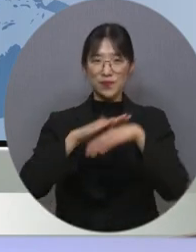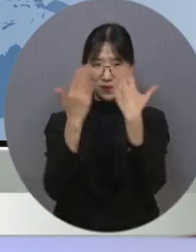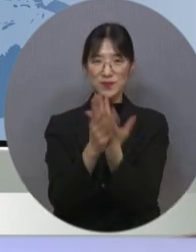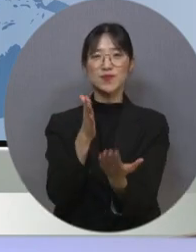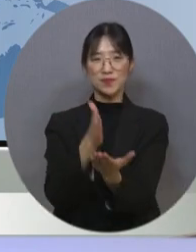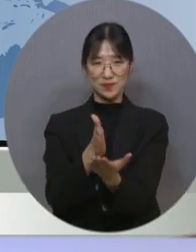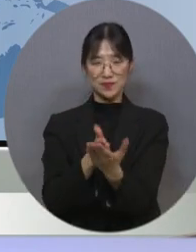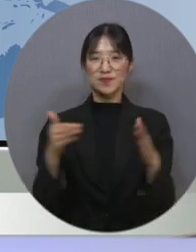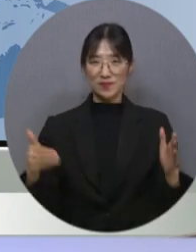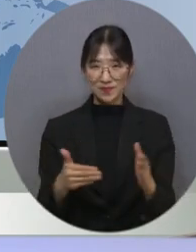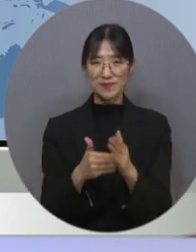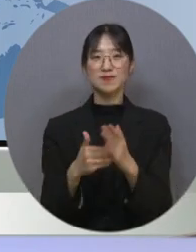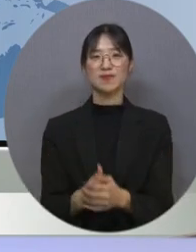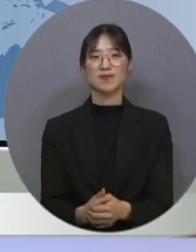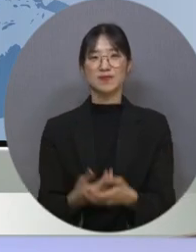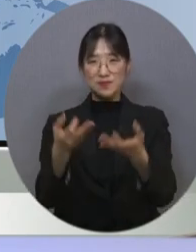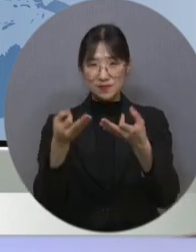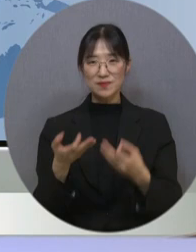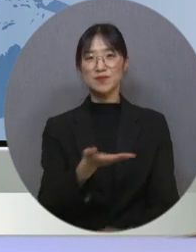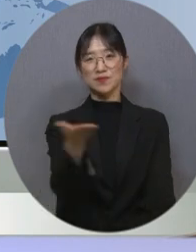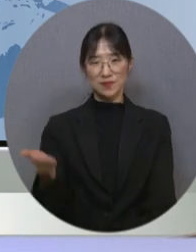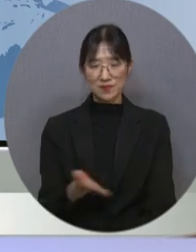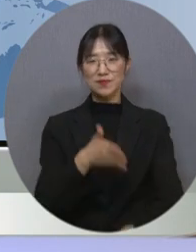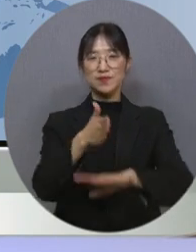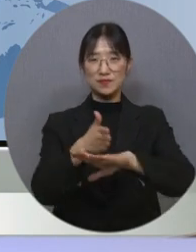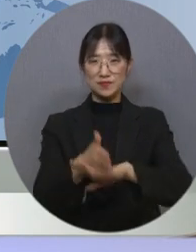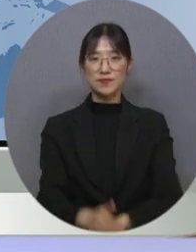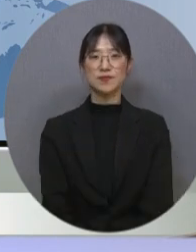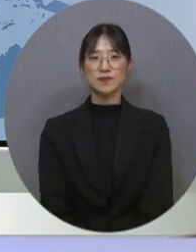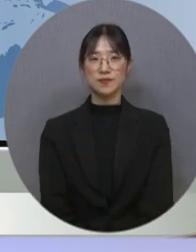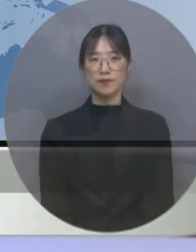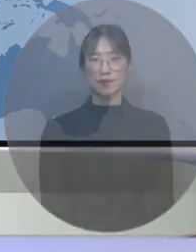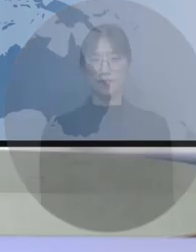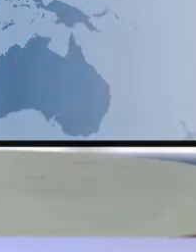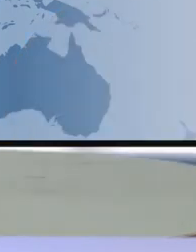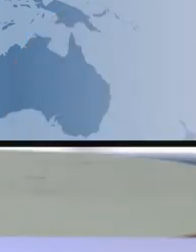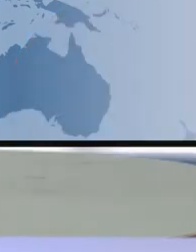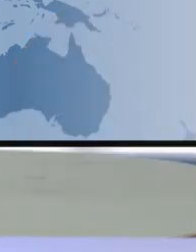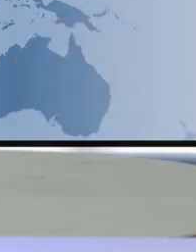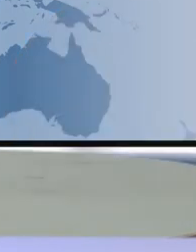복지티비 뉴스 24를 마칩니다 시청해주신 여러분 고맙습니다